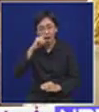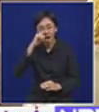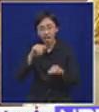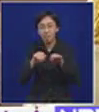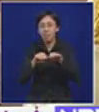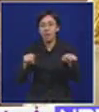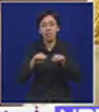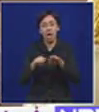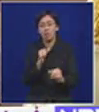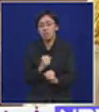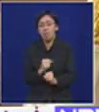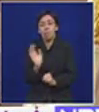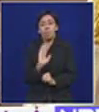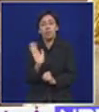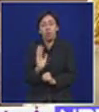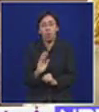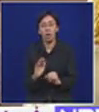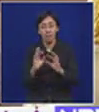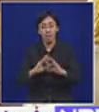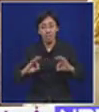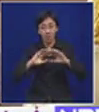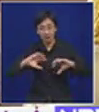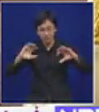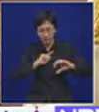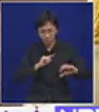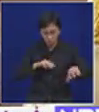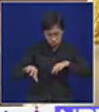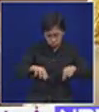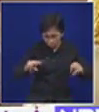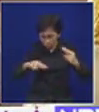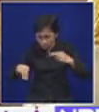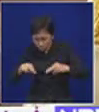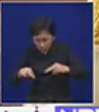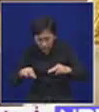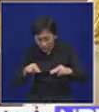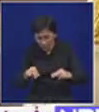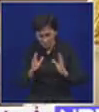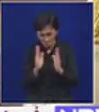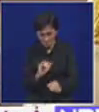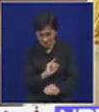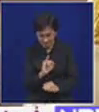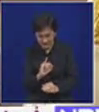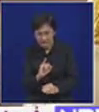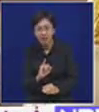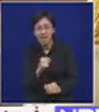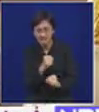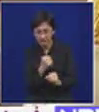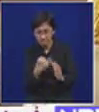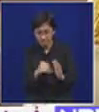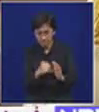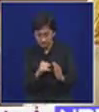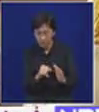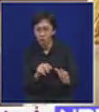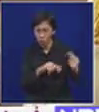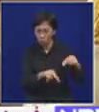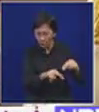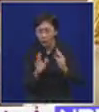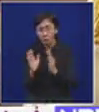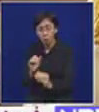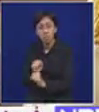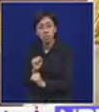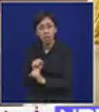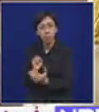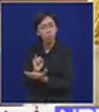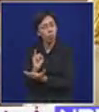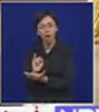านโดยที่ไม่ต้องทำอะไรเลยภาครัฐมีหน้าที่กำกับดูแลควบคุมคนที่เกเรคนที่เอาเปรียบทั้งหมดนี้คือการดำเนินการทั้งหม